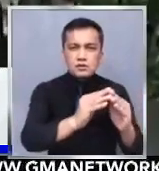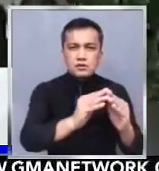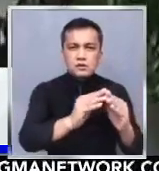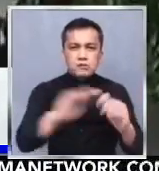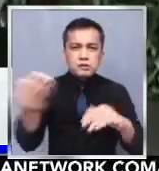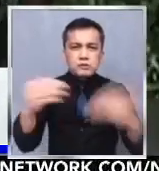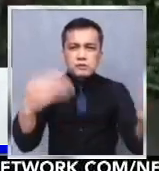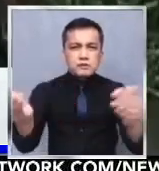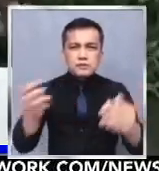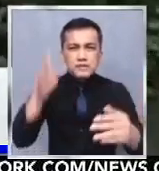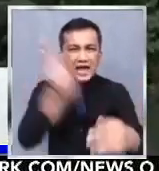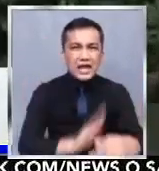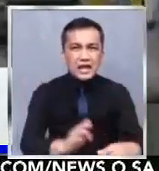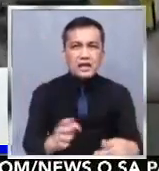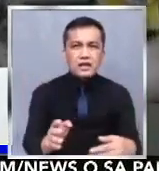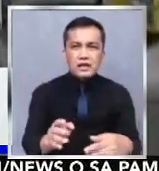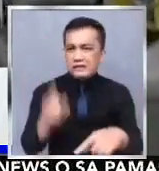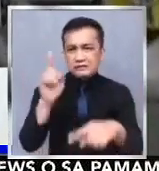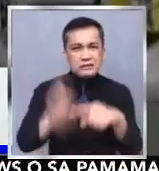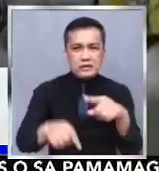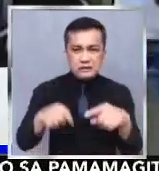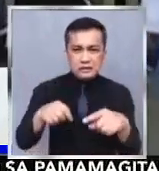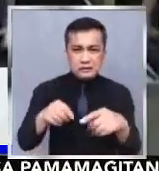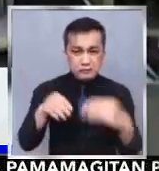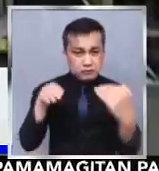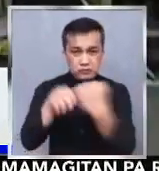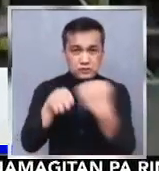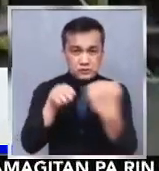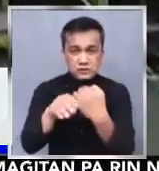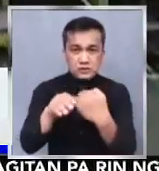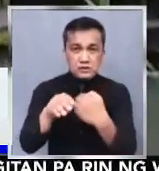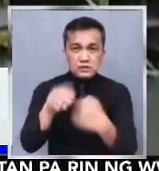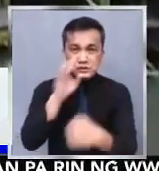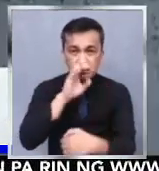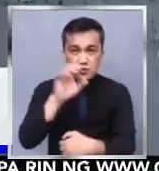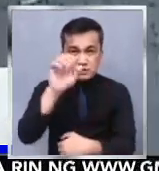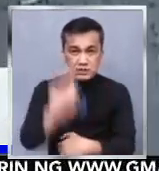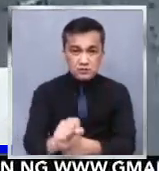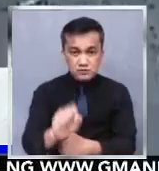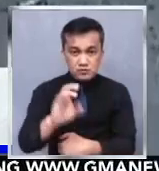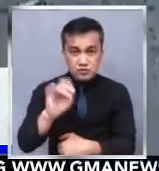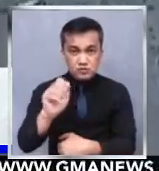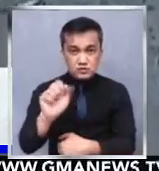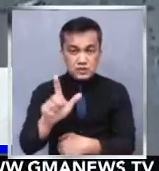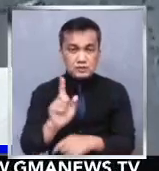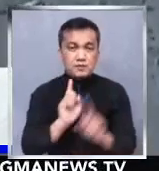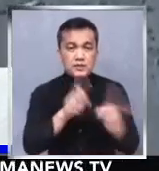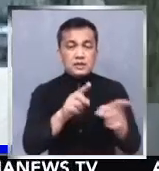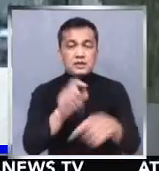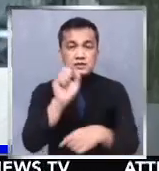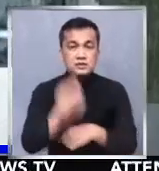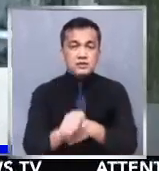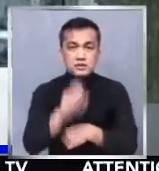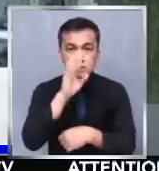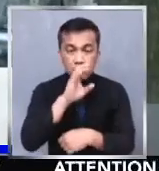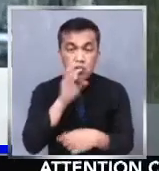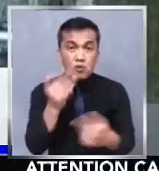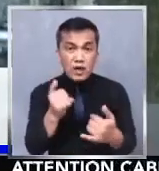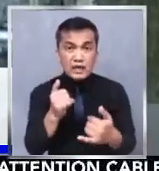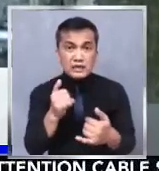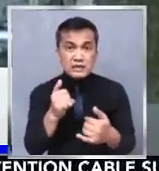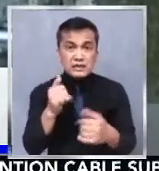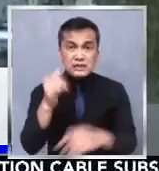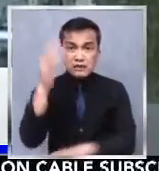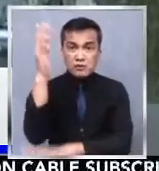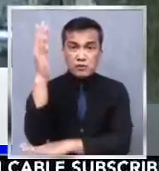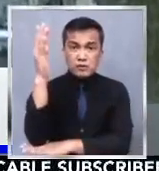Hindi na madaanan ang Cebu South Coastal Road patungong Southern Cebu dahil halos lahat ng puste ng ilaw